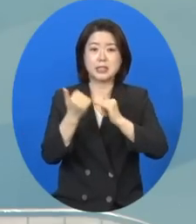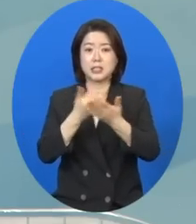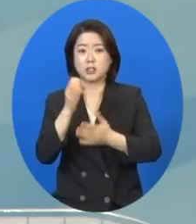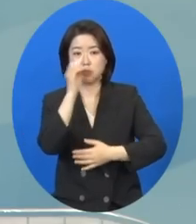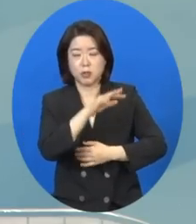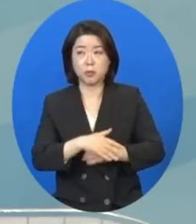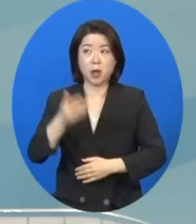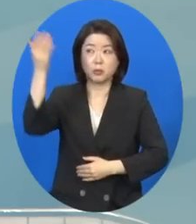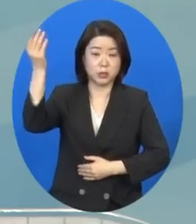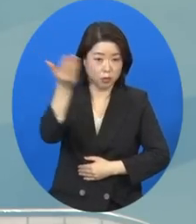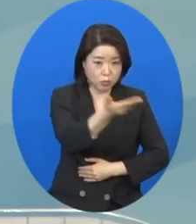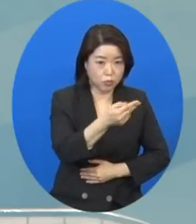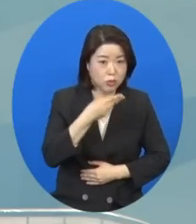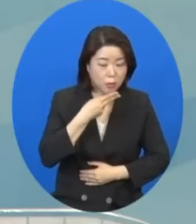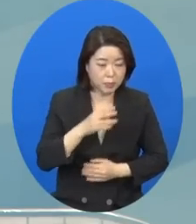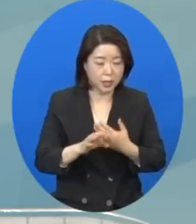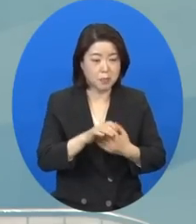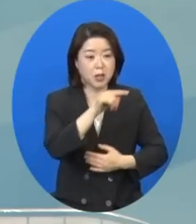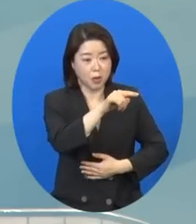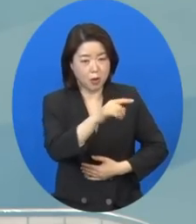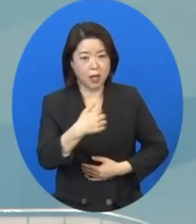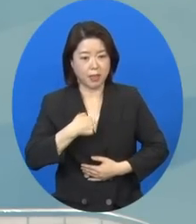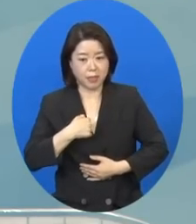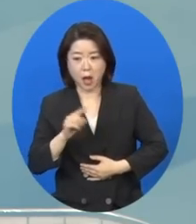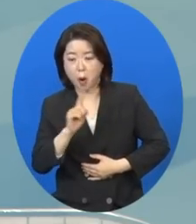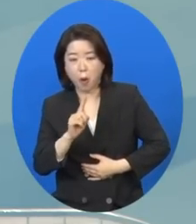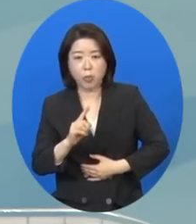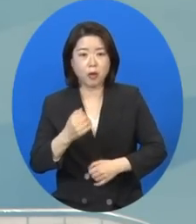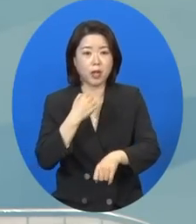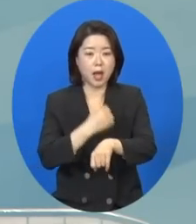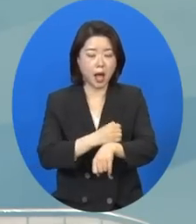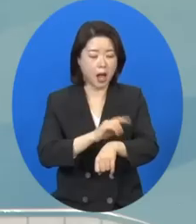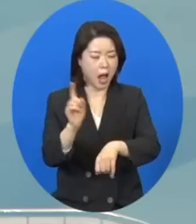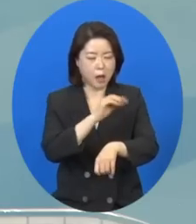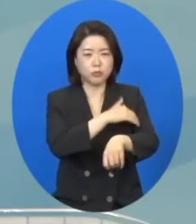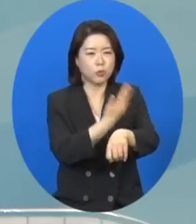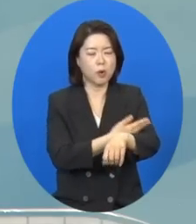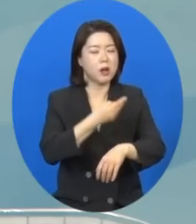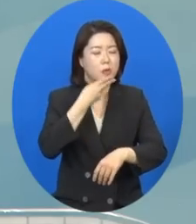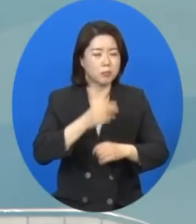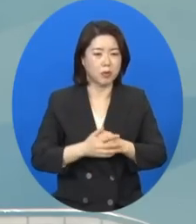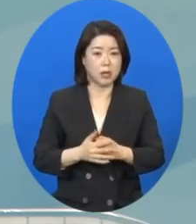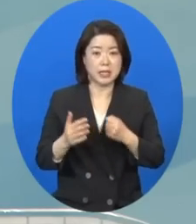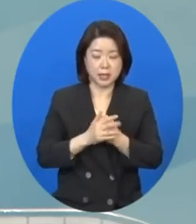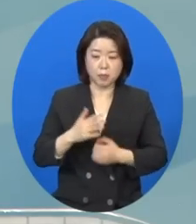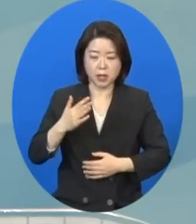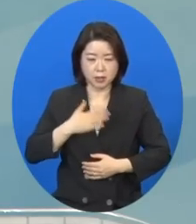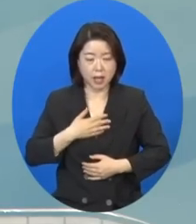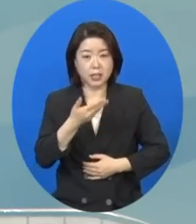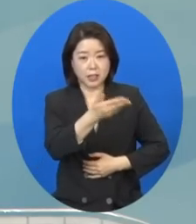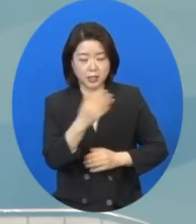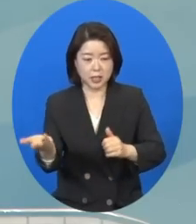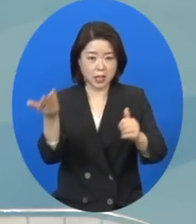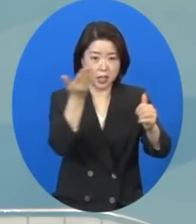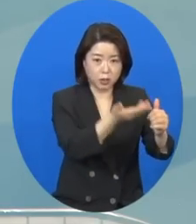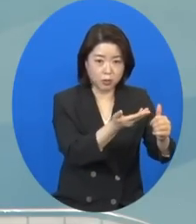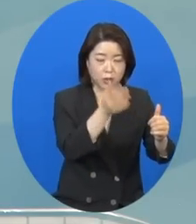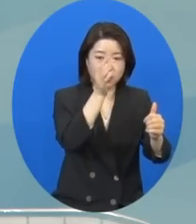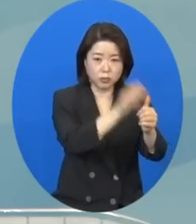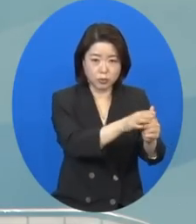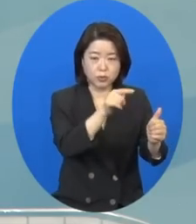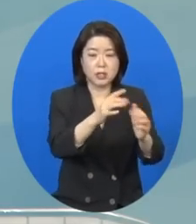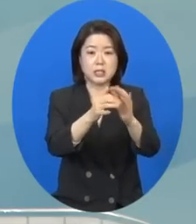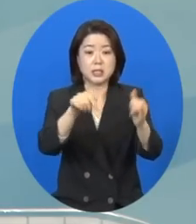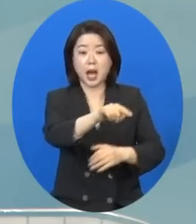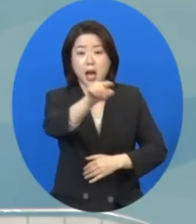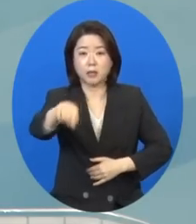위에서 주지 않으셨더라면 당신에게는 나를 어쩔 아무런 고난도 없을 것이요 그러므로 나를 당신에게 넘겨준 사람에게 주는 더 크다